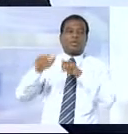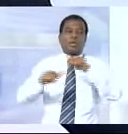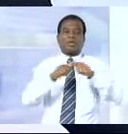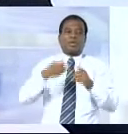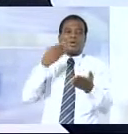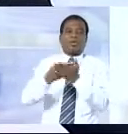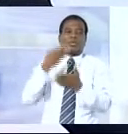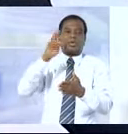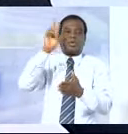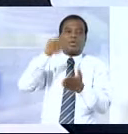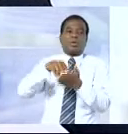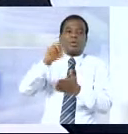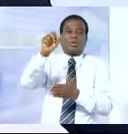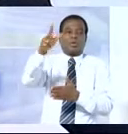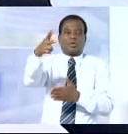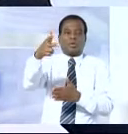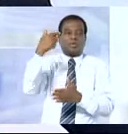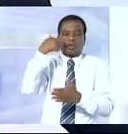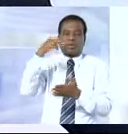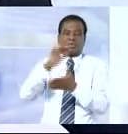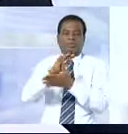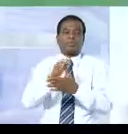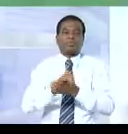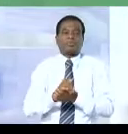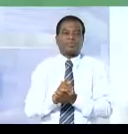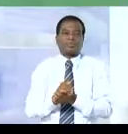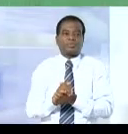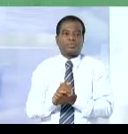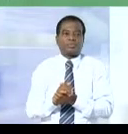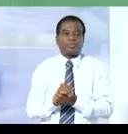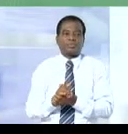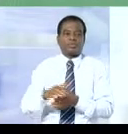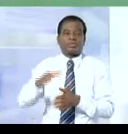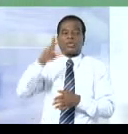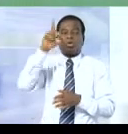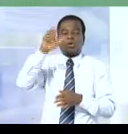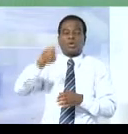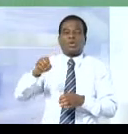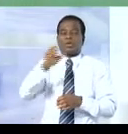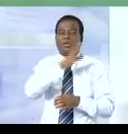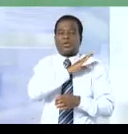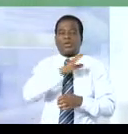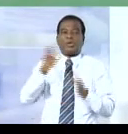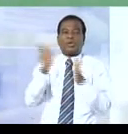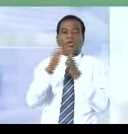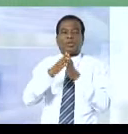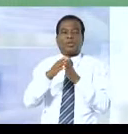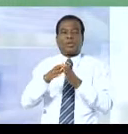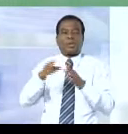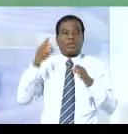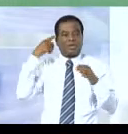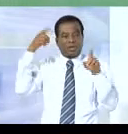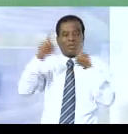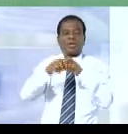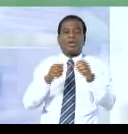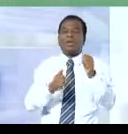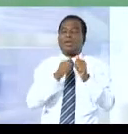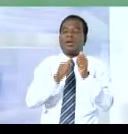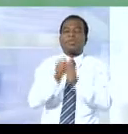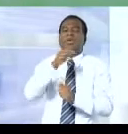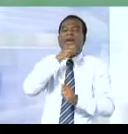2013. Les précisions de Viviane Haïm. Le Conseil de l'Entente, la plus ancienne des organisations